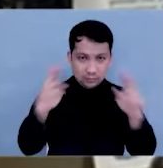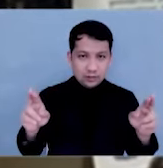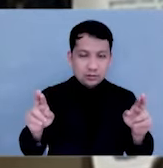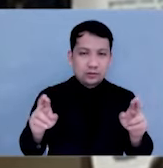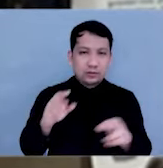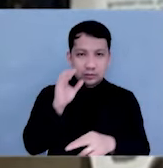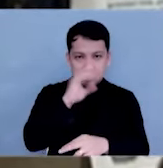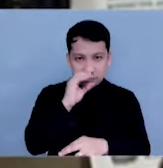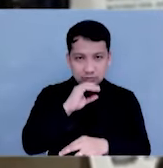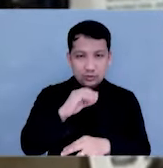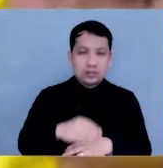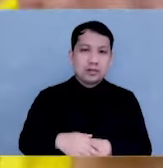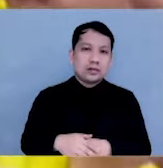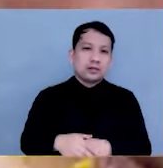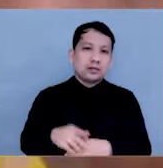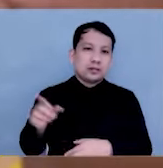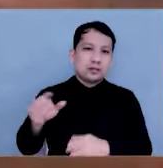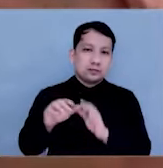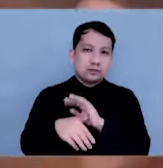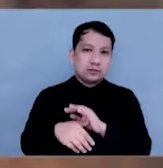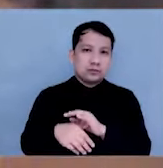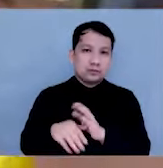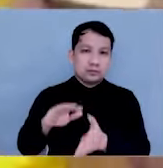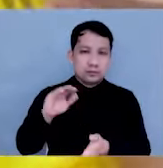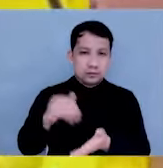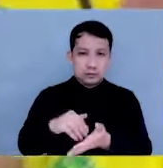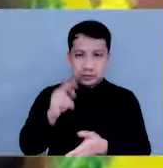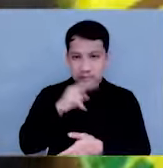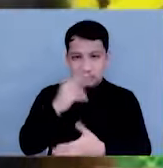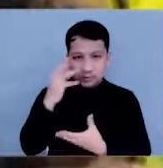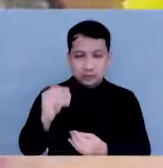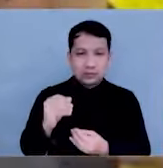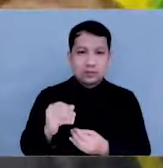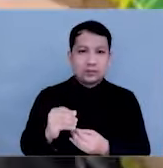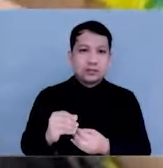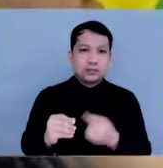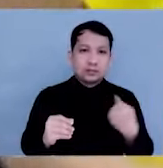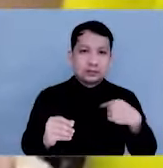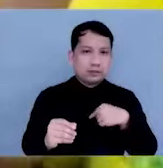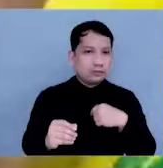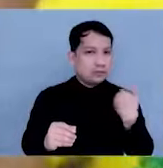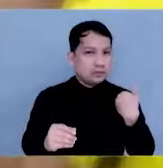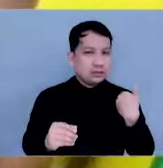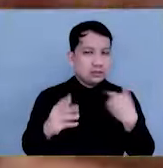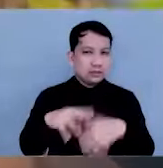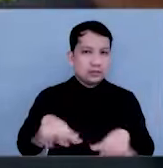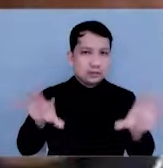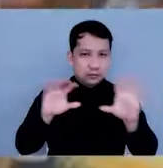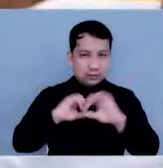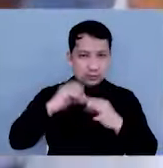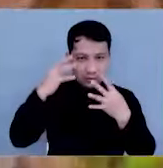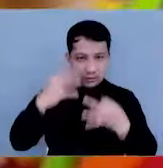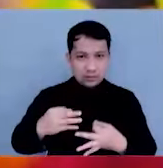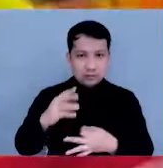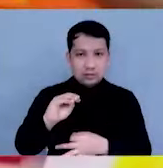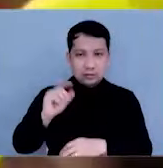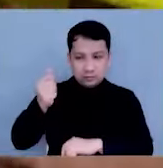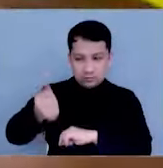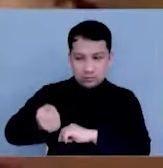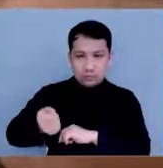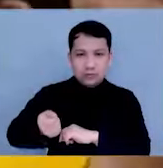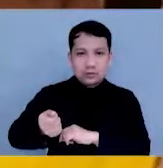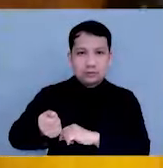City. Ayon sa COMELEC ng Central Visayas, executory pa at di pa pinal ang hatol ng ombudsman na